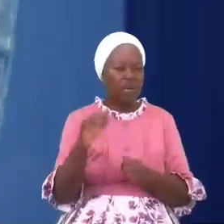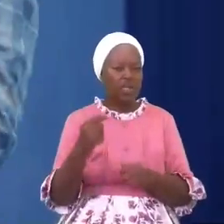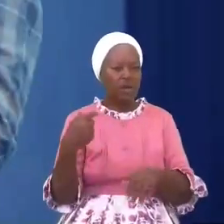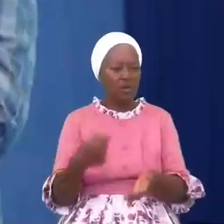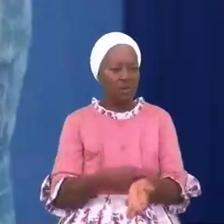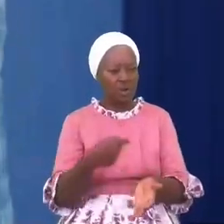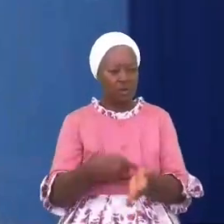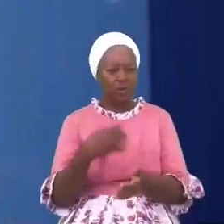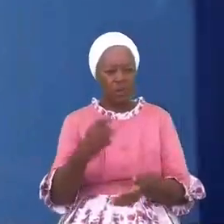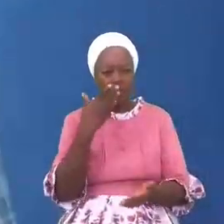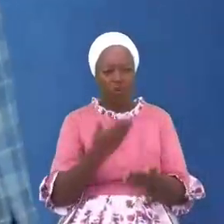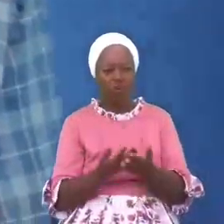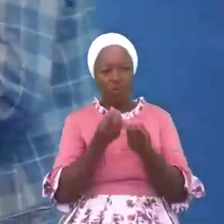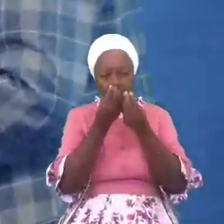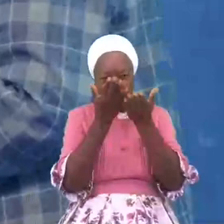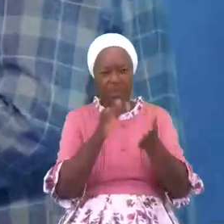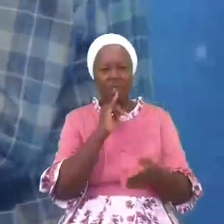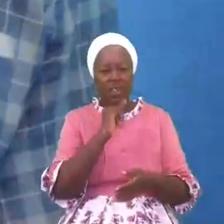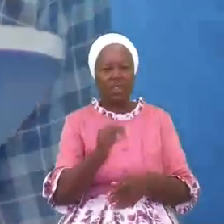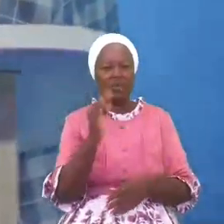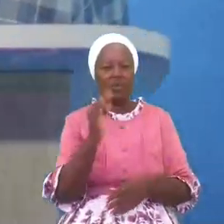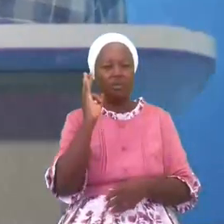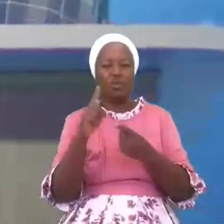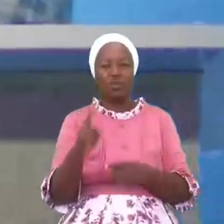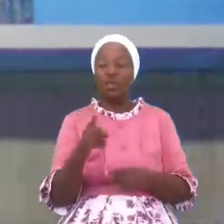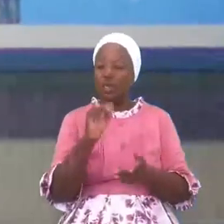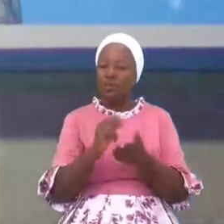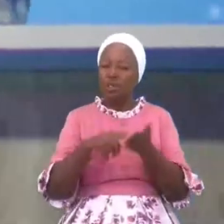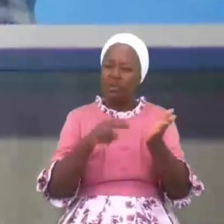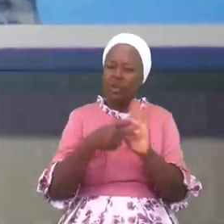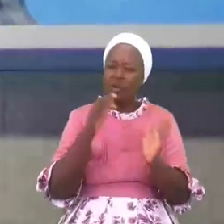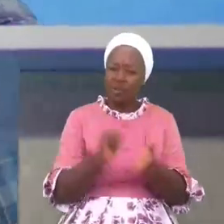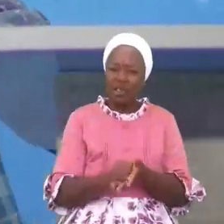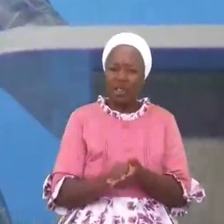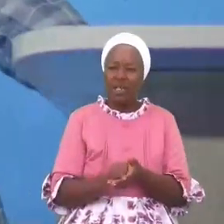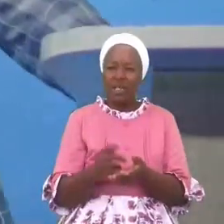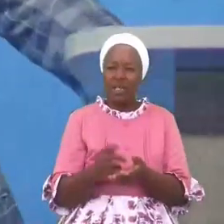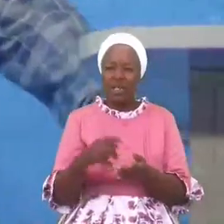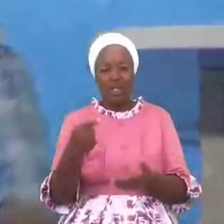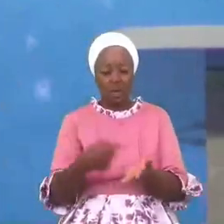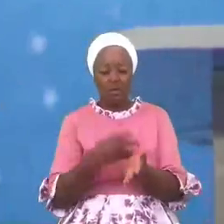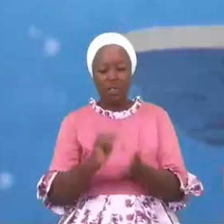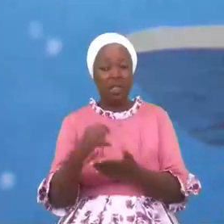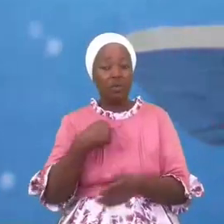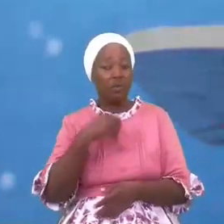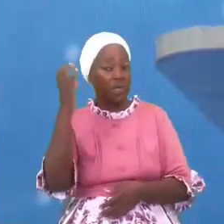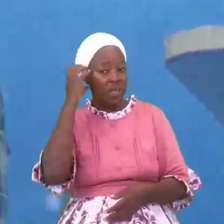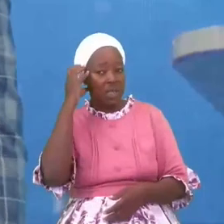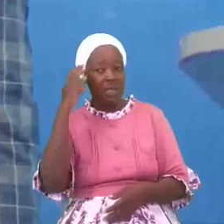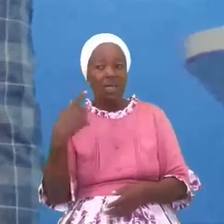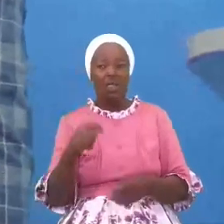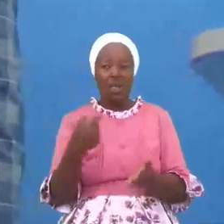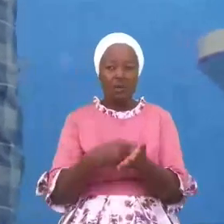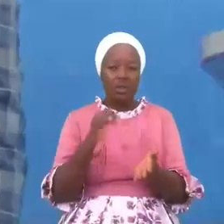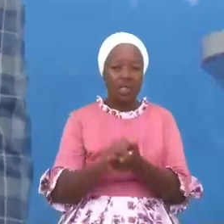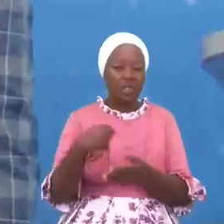par l'Évangile. Ça veut dire quoi? Il dit, l'Évangile que nous entendons, la parole